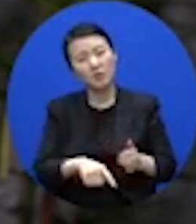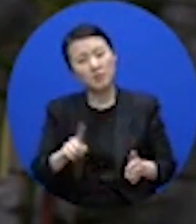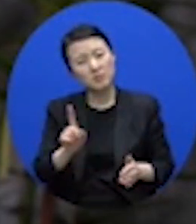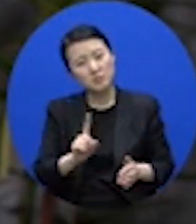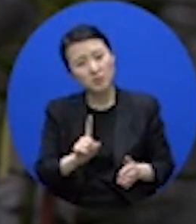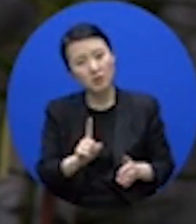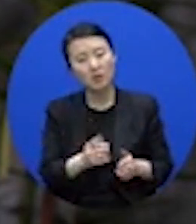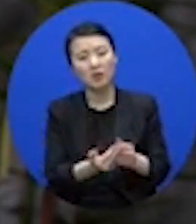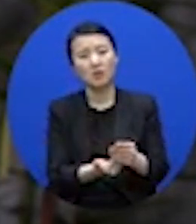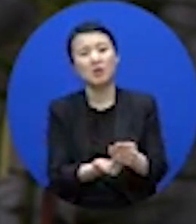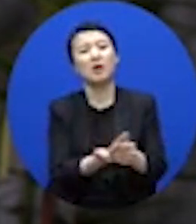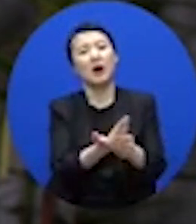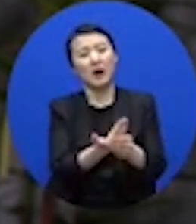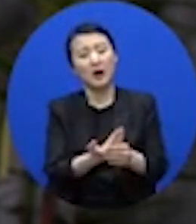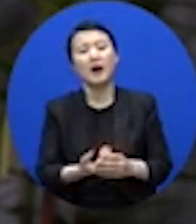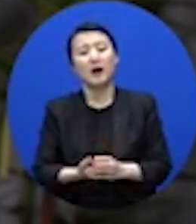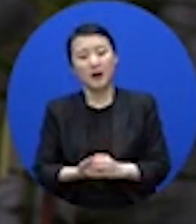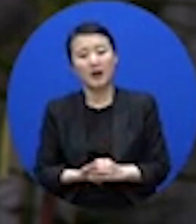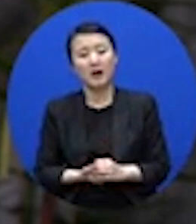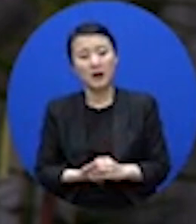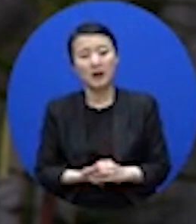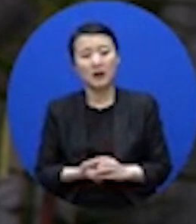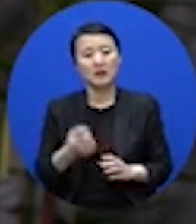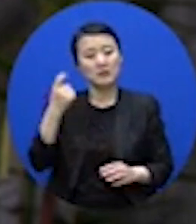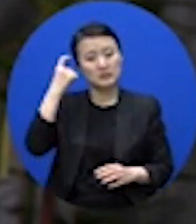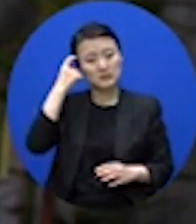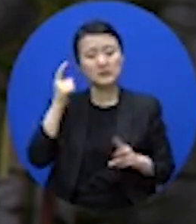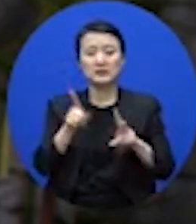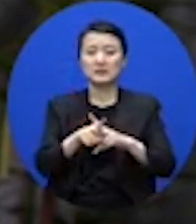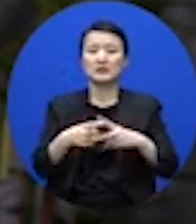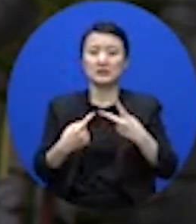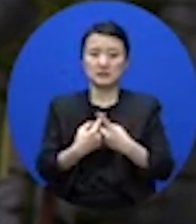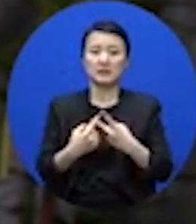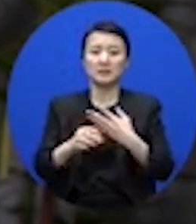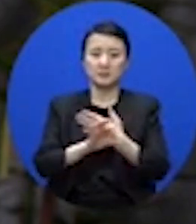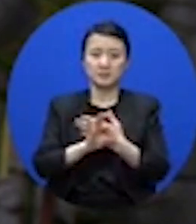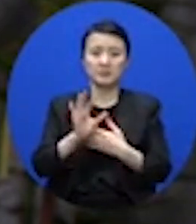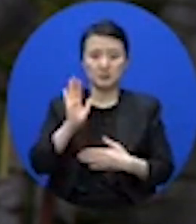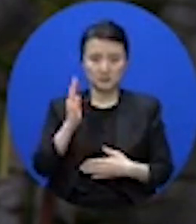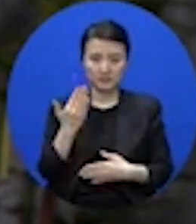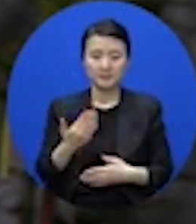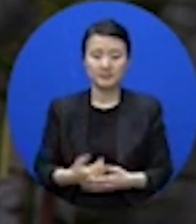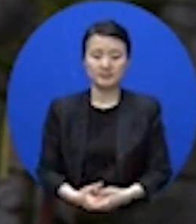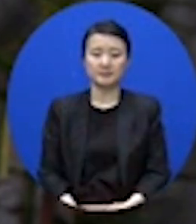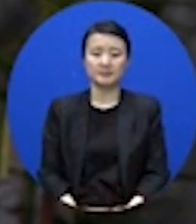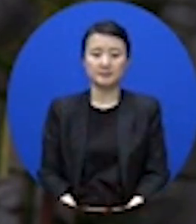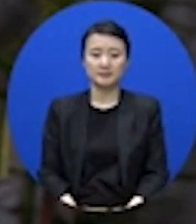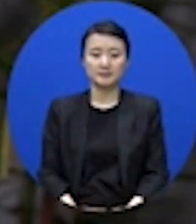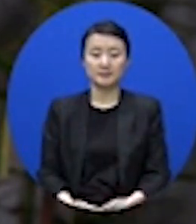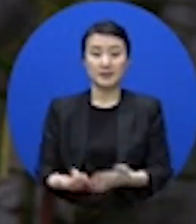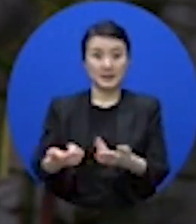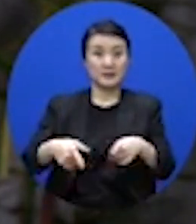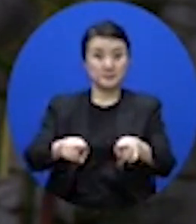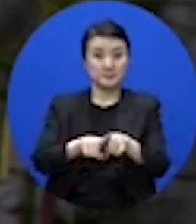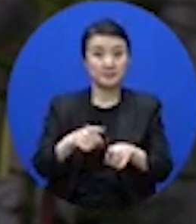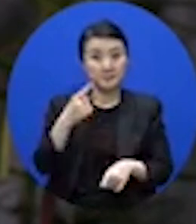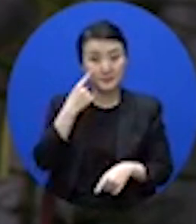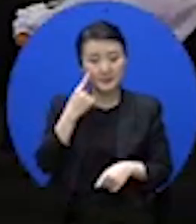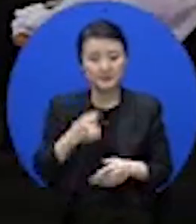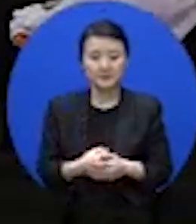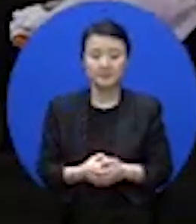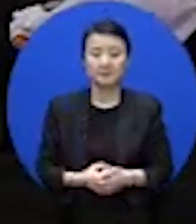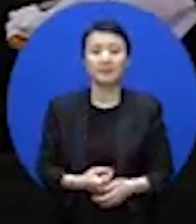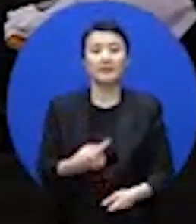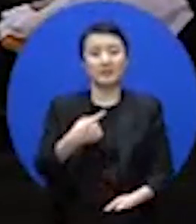중에 하나 나왔네. 이렇게 여러분이 이해를 해주시면 자 저를 따라 해보겠습니다.